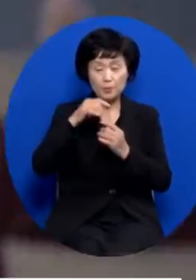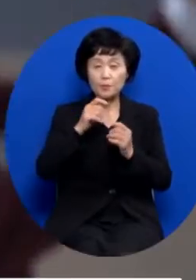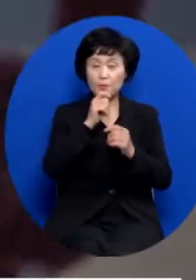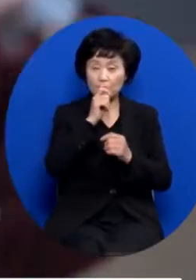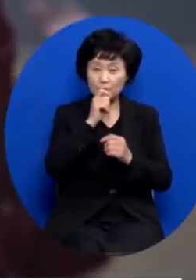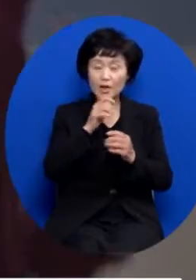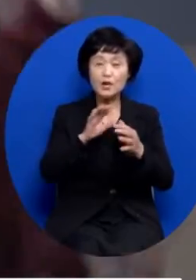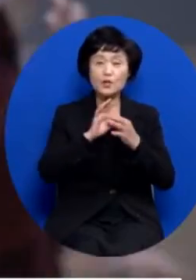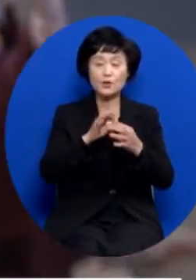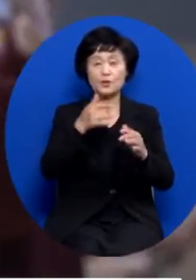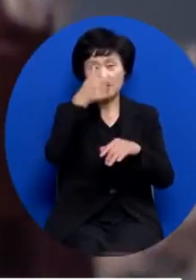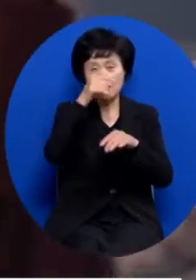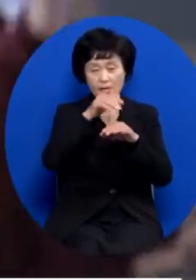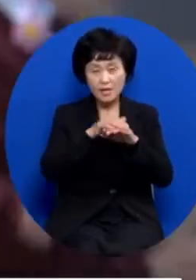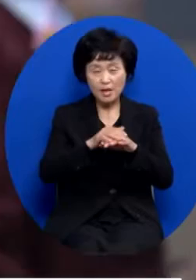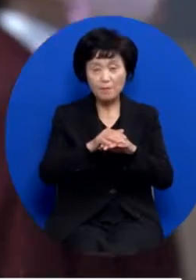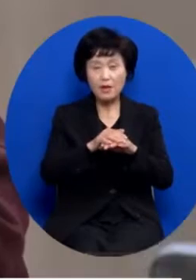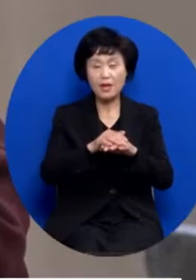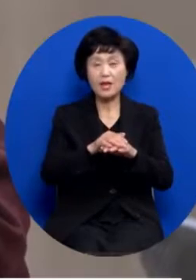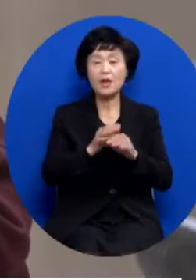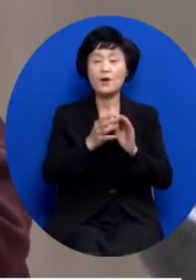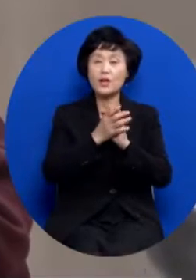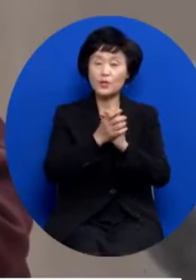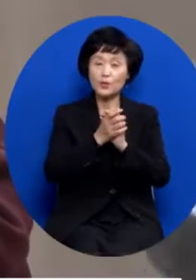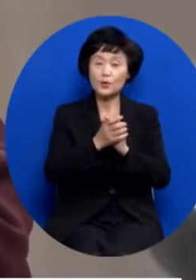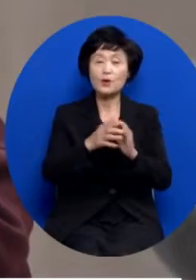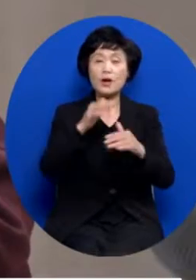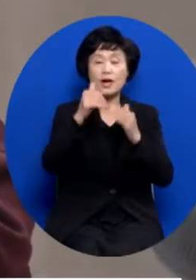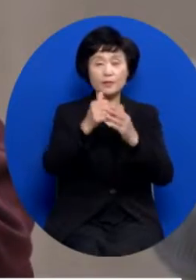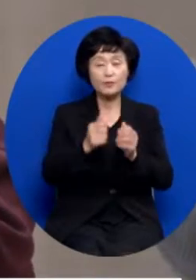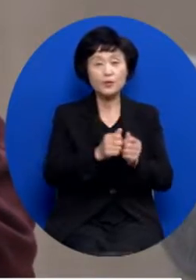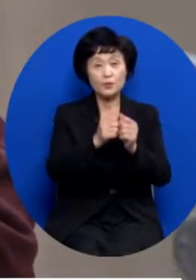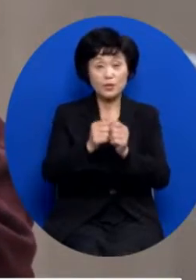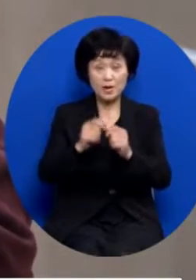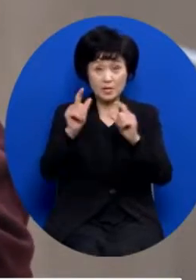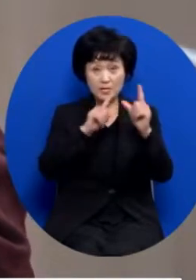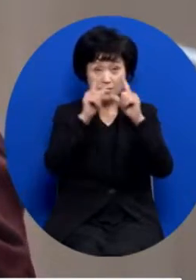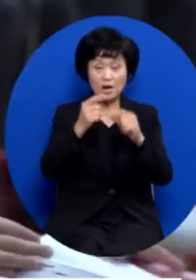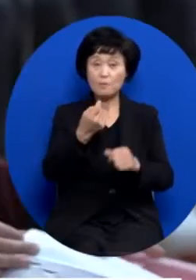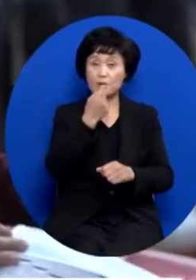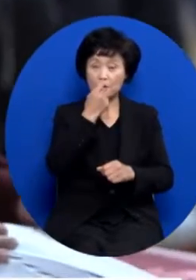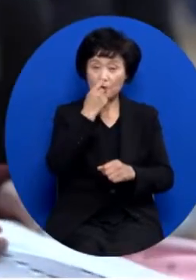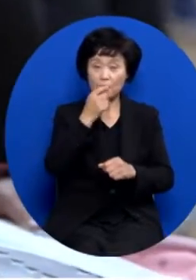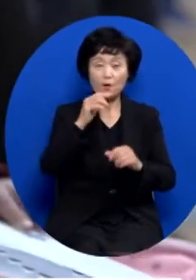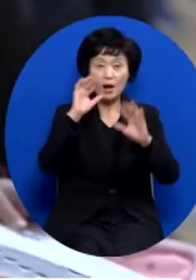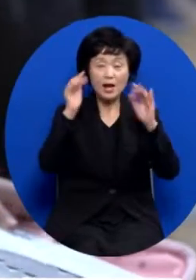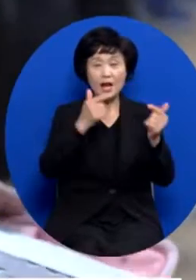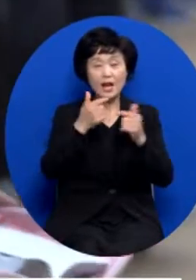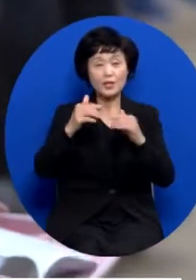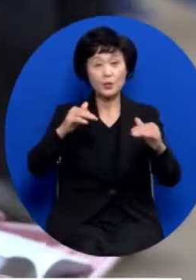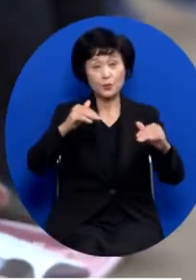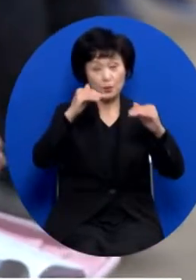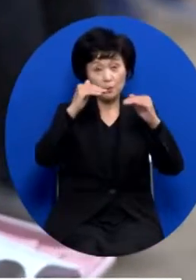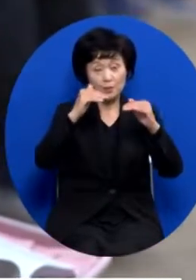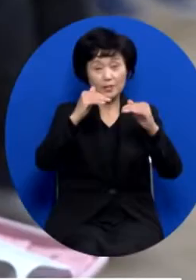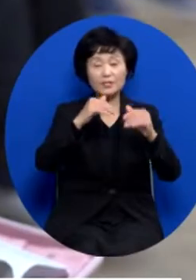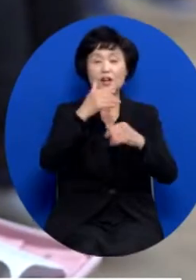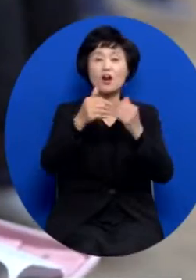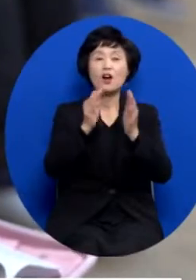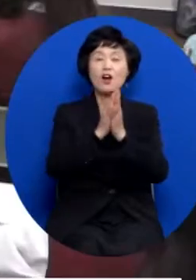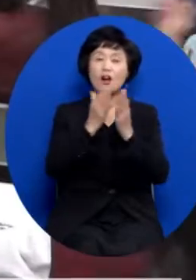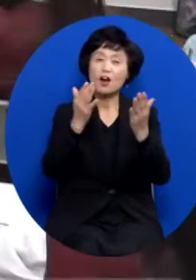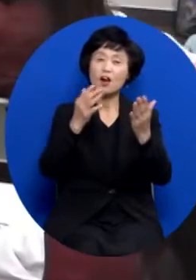예배와 기도로 하나님과 동행하는 삶을 훈련하고 아이들의 눈높이와 흥미에 맞춘 성경 수업은